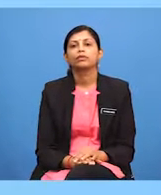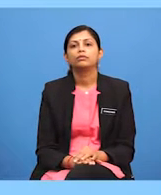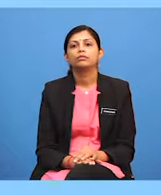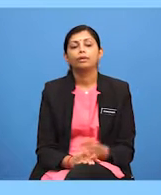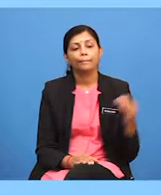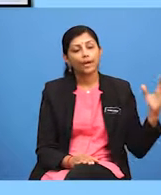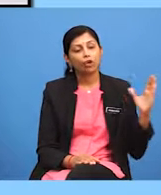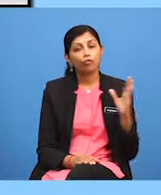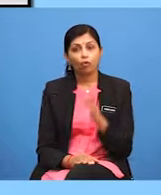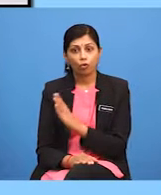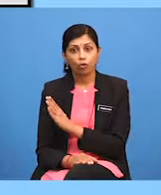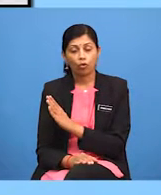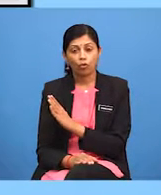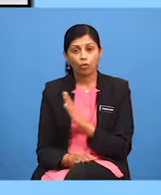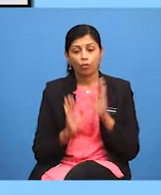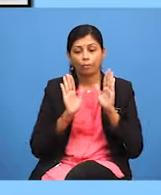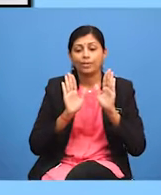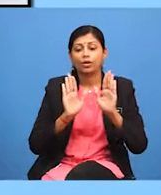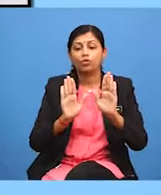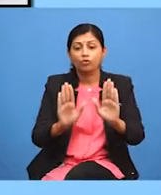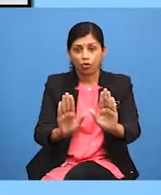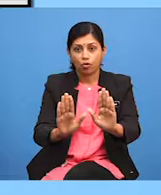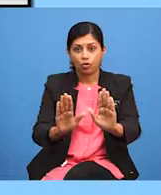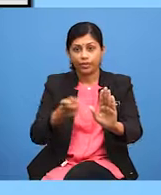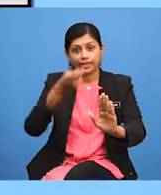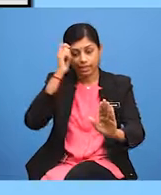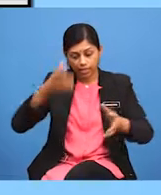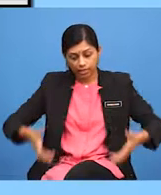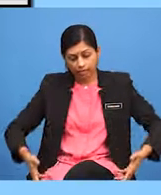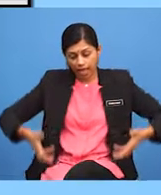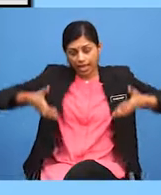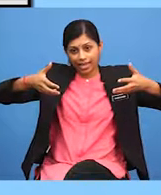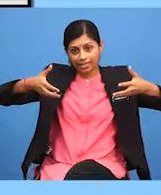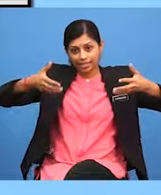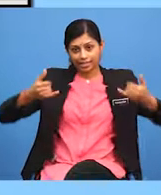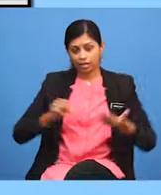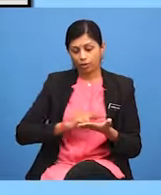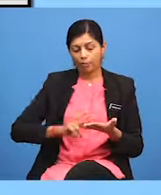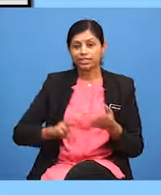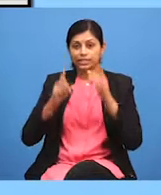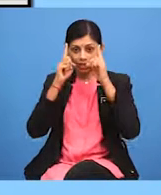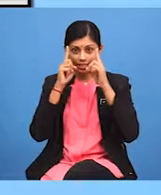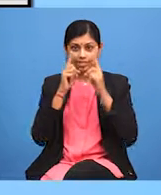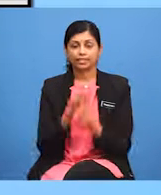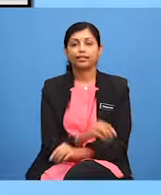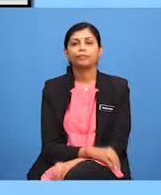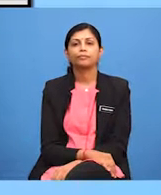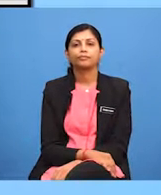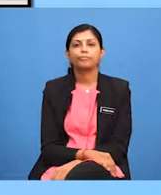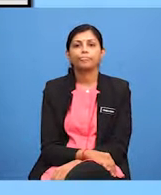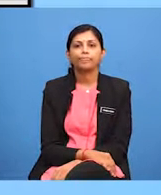mengufuk. Mazlan menolak sebuah kotak sejauh 70